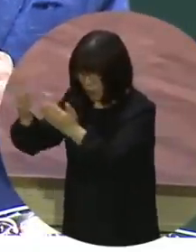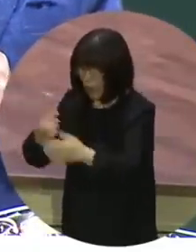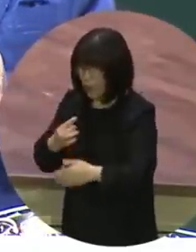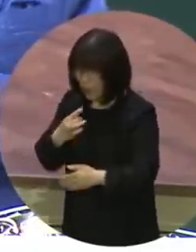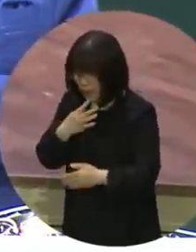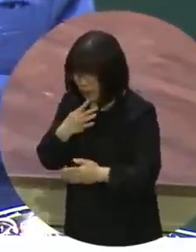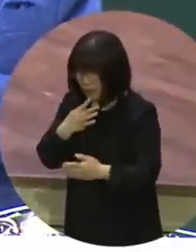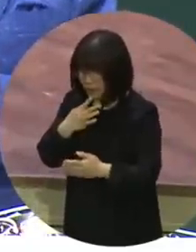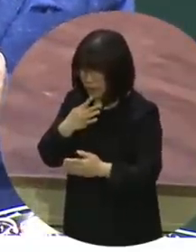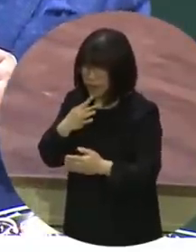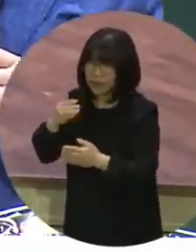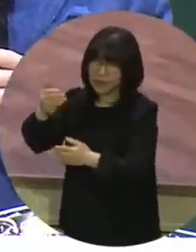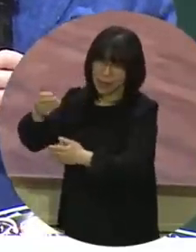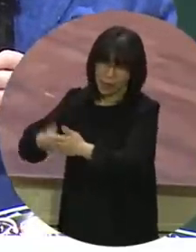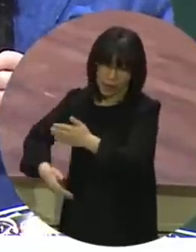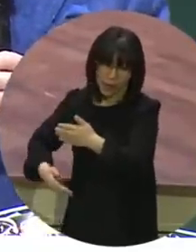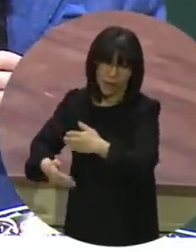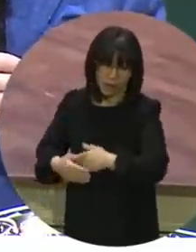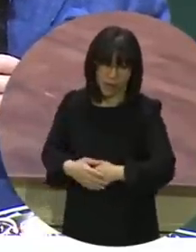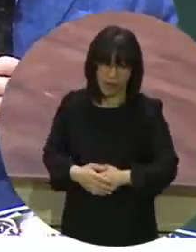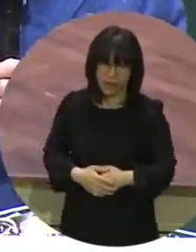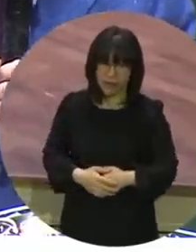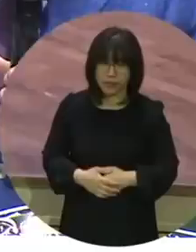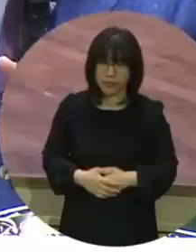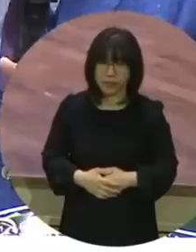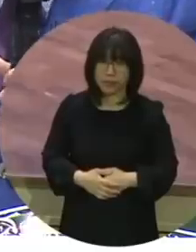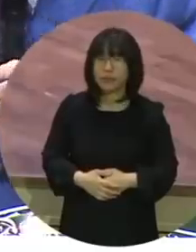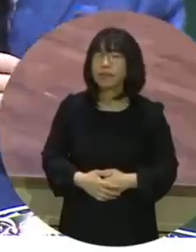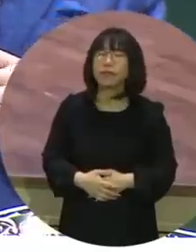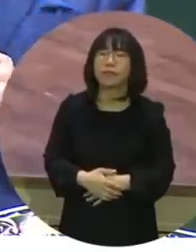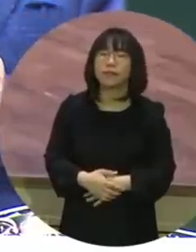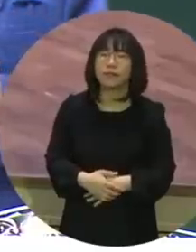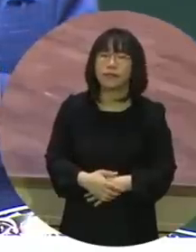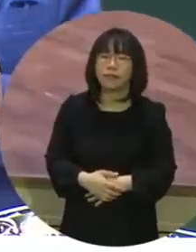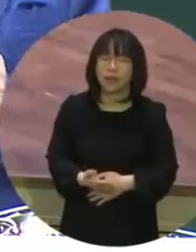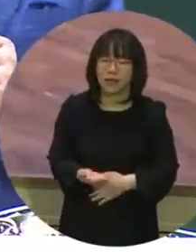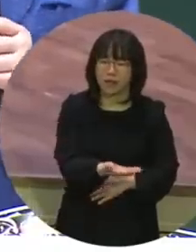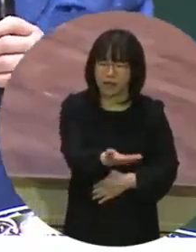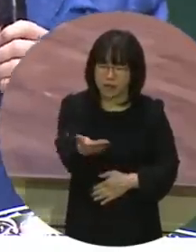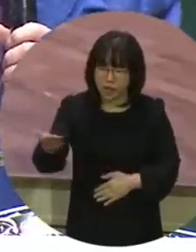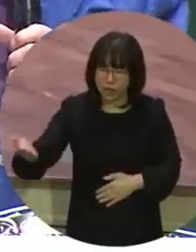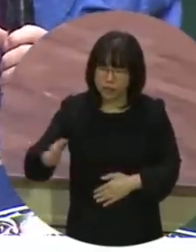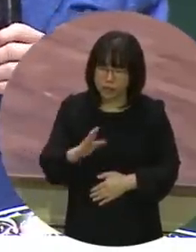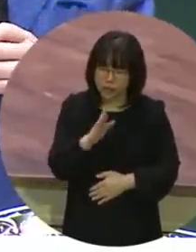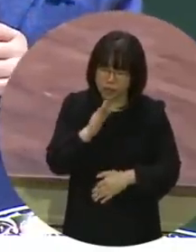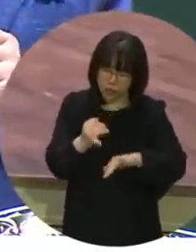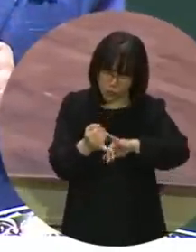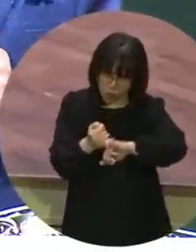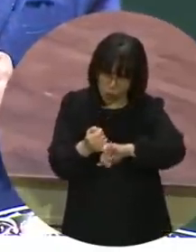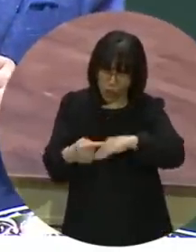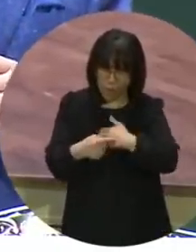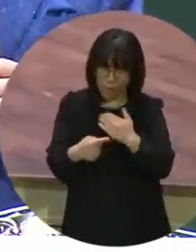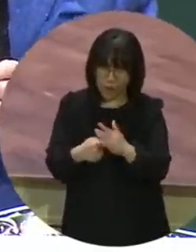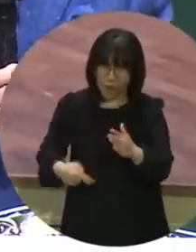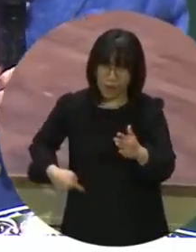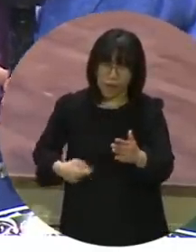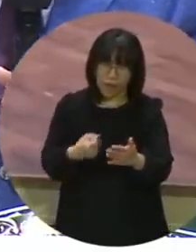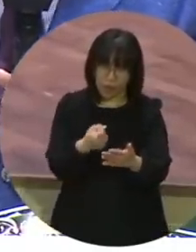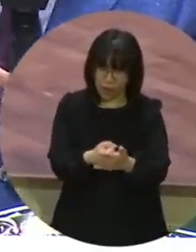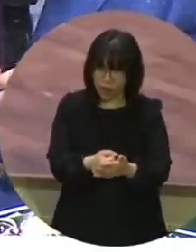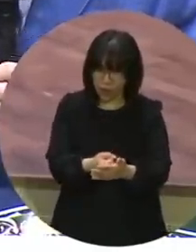그것밖에 남는 게 아무것도 없어요. 그것밖에 남는 게 없어요. 그래서, 올라오스의 결단입니다. 내